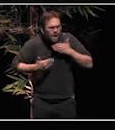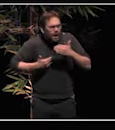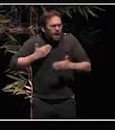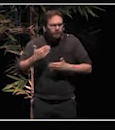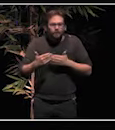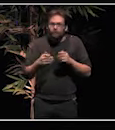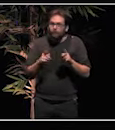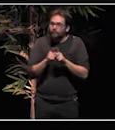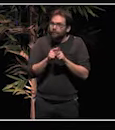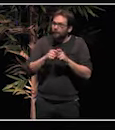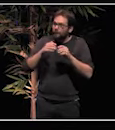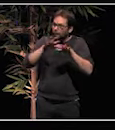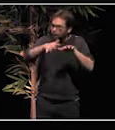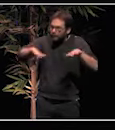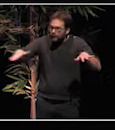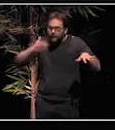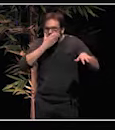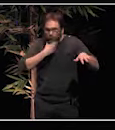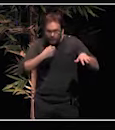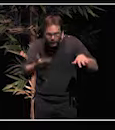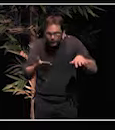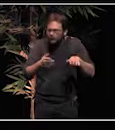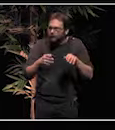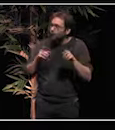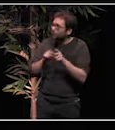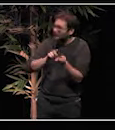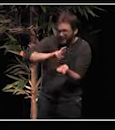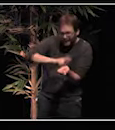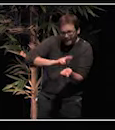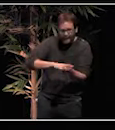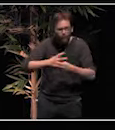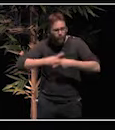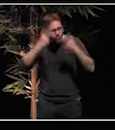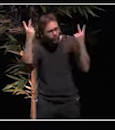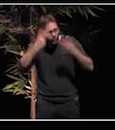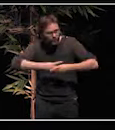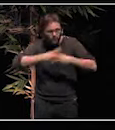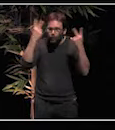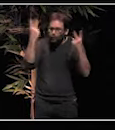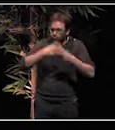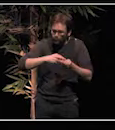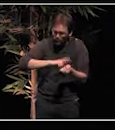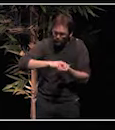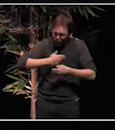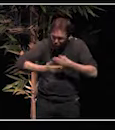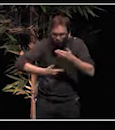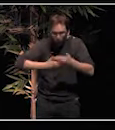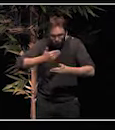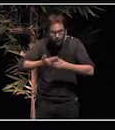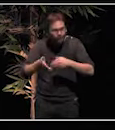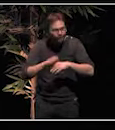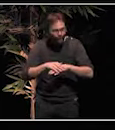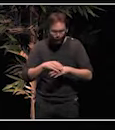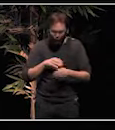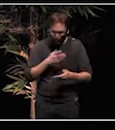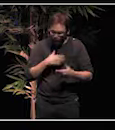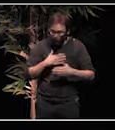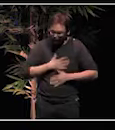la beauté des paysages, enchaîner le rythme jour-nuit tout en étant dans une activité qui me plaît.